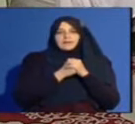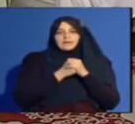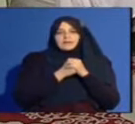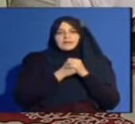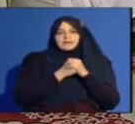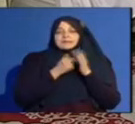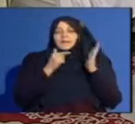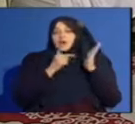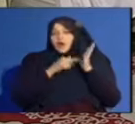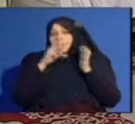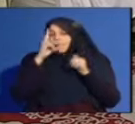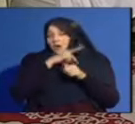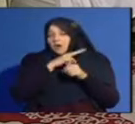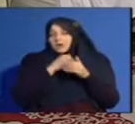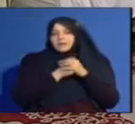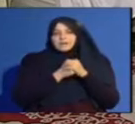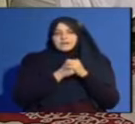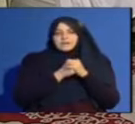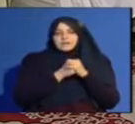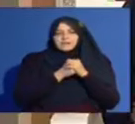وقتاش ماتوا زكية؟